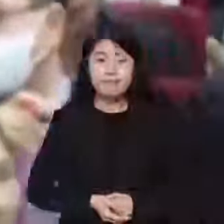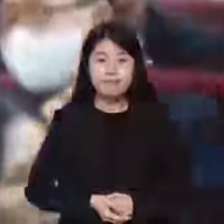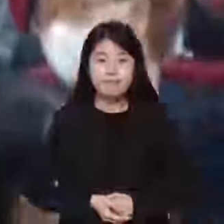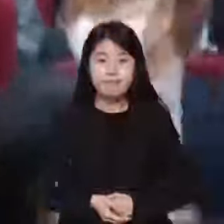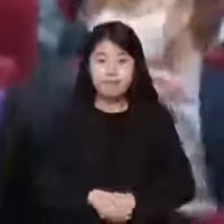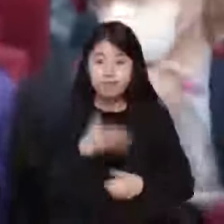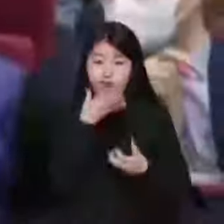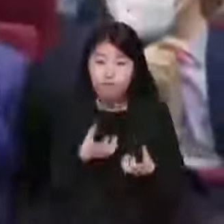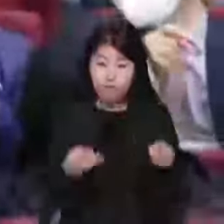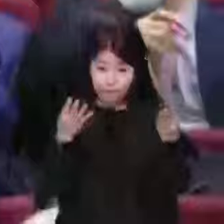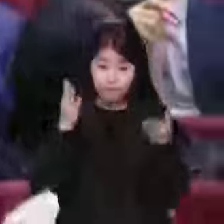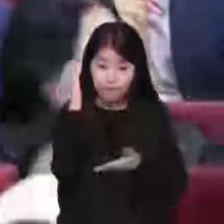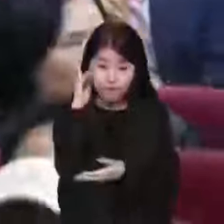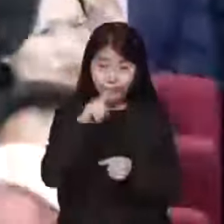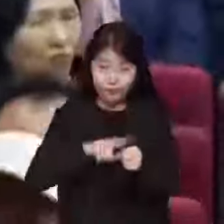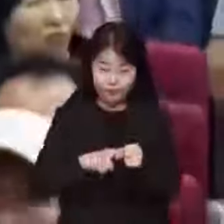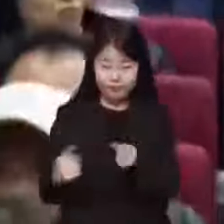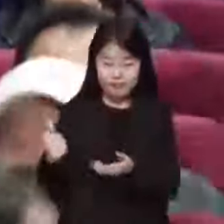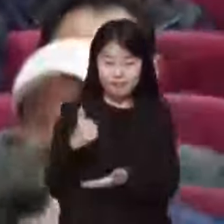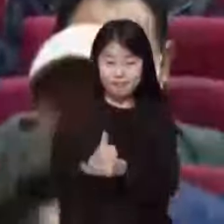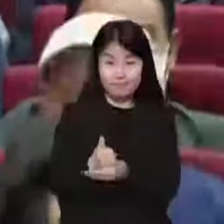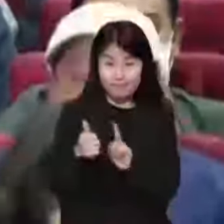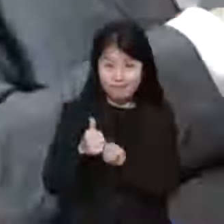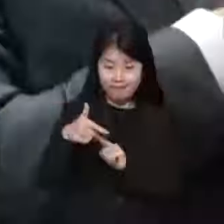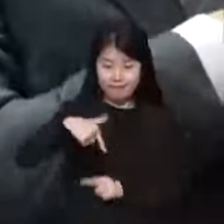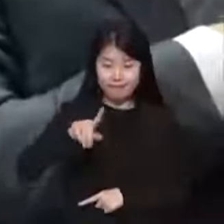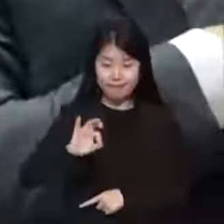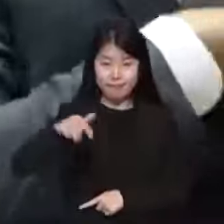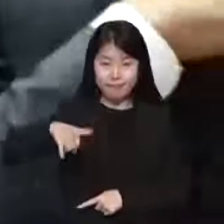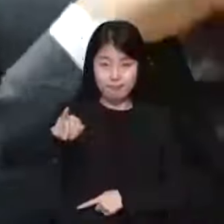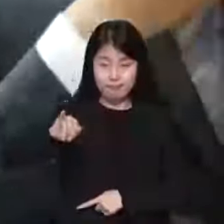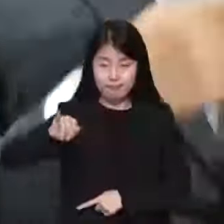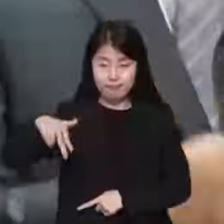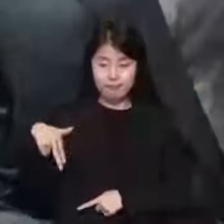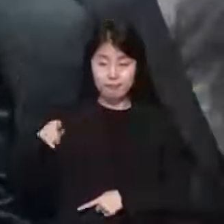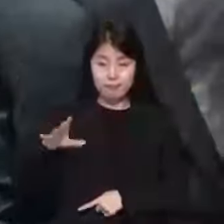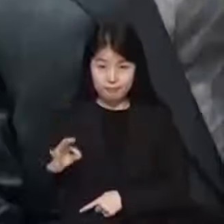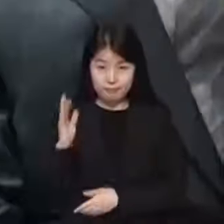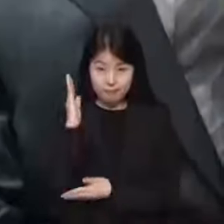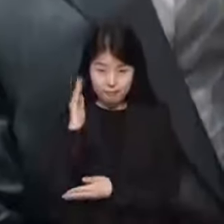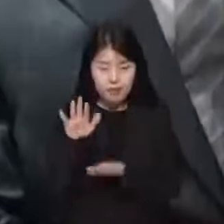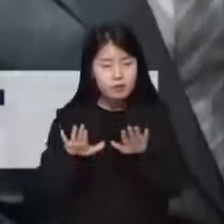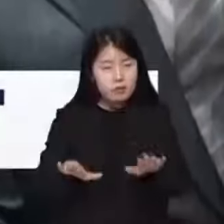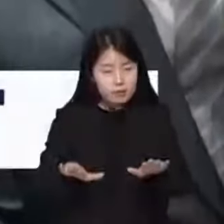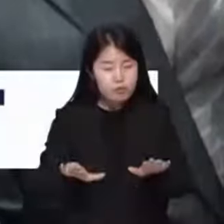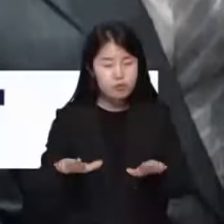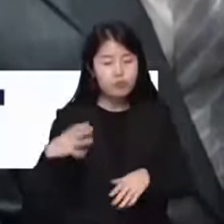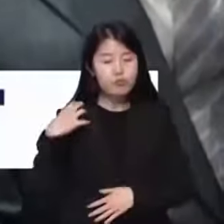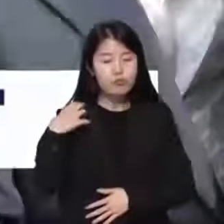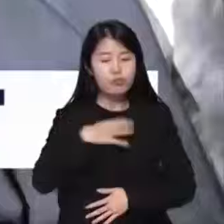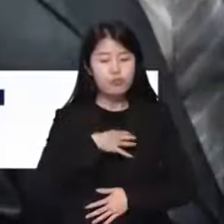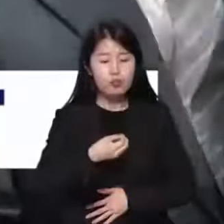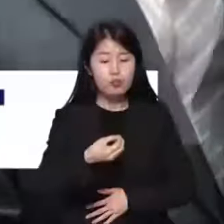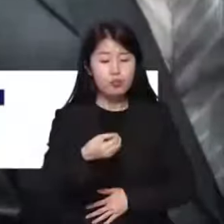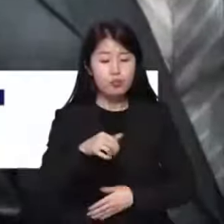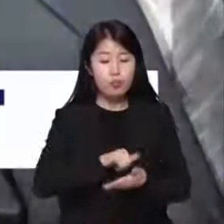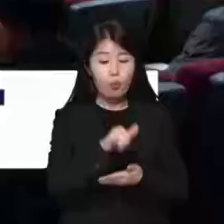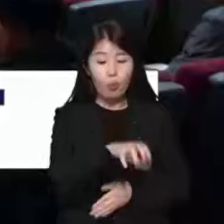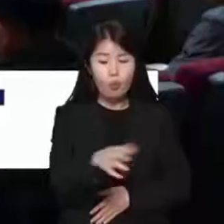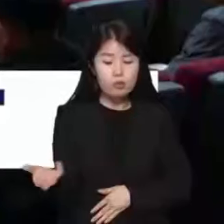축사를 위해 연단에 선 강기정 광주시장은 무안공항 활성화를 위한 중요한 시기를 놓치고 있다고